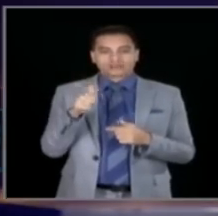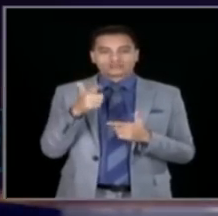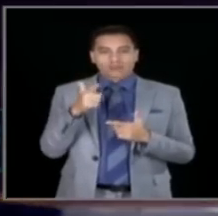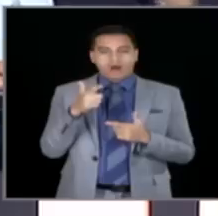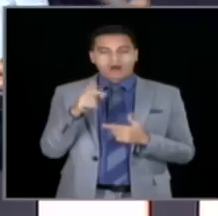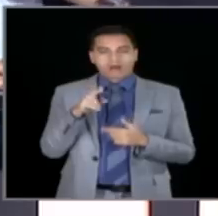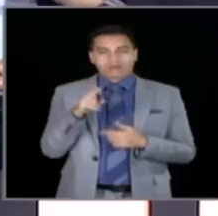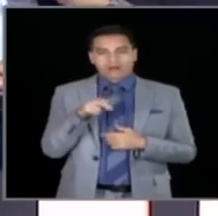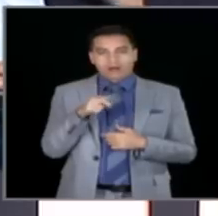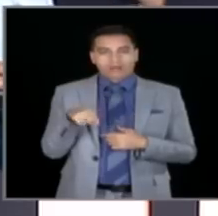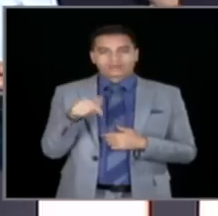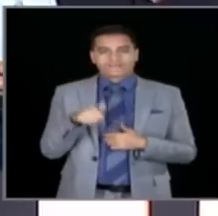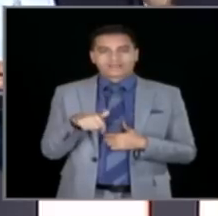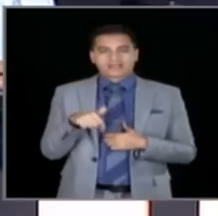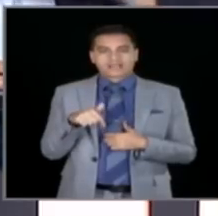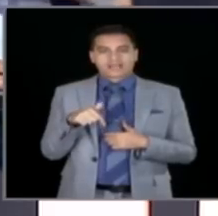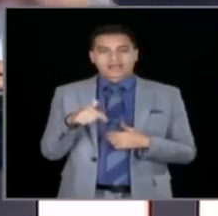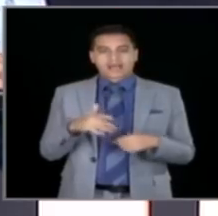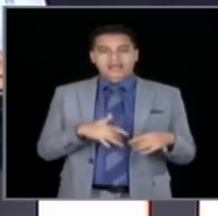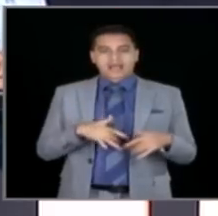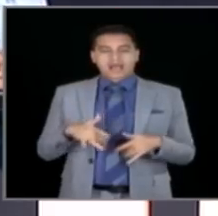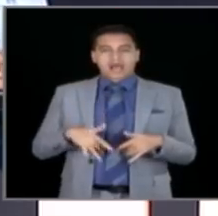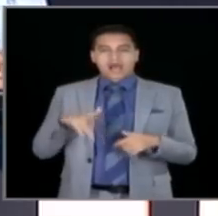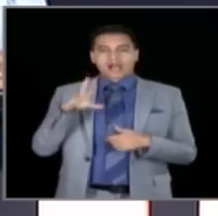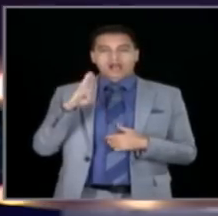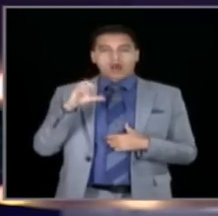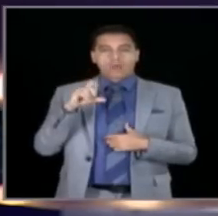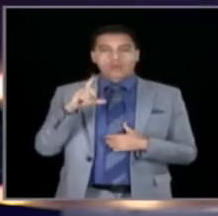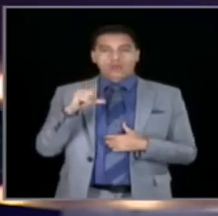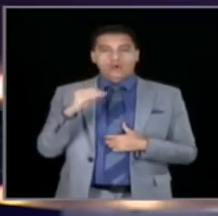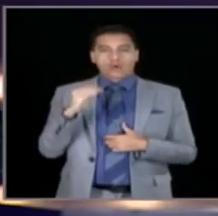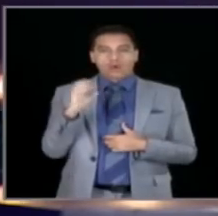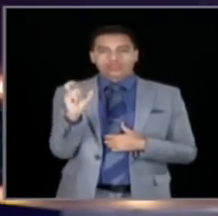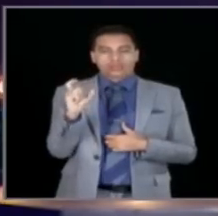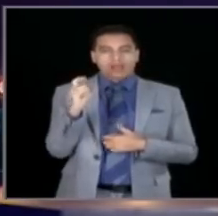دولار. غلط. كم عدد أجزاء القولون الرئيسية في جسم الإنسان؟